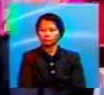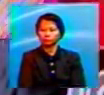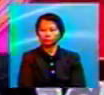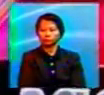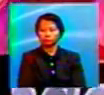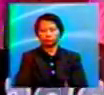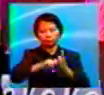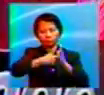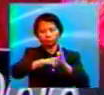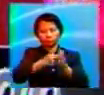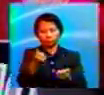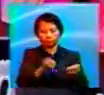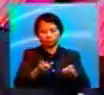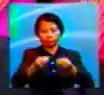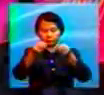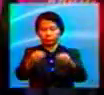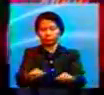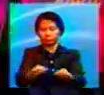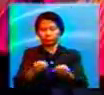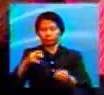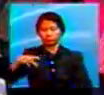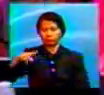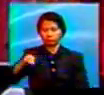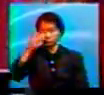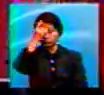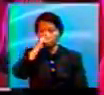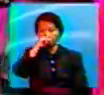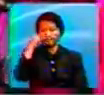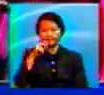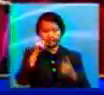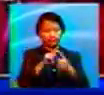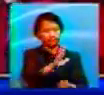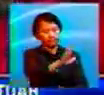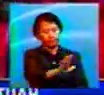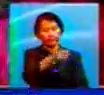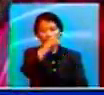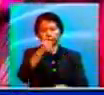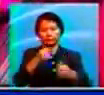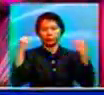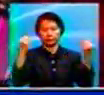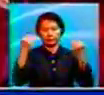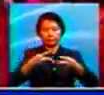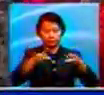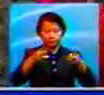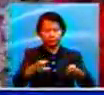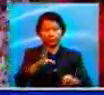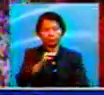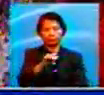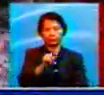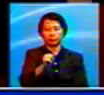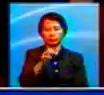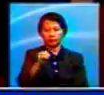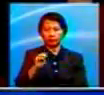Replika kunci kereta itu disampaikan sendiri oleh Perdana Menteri Datuk Seri Najib Tun Razak kepadanya sempena Majlis Perasmian